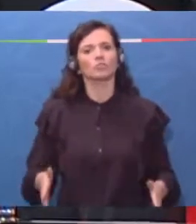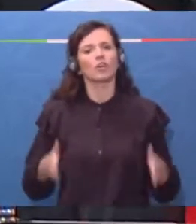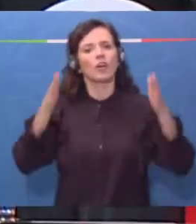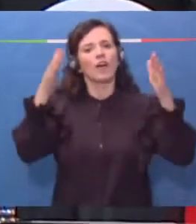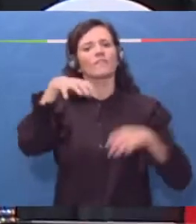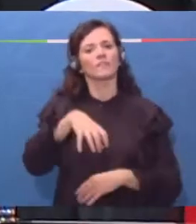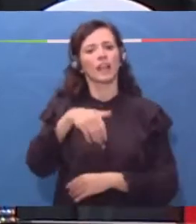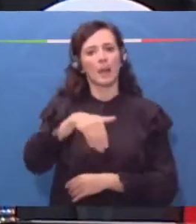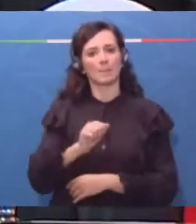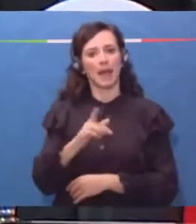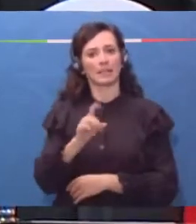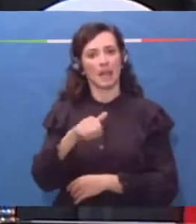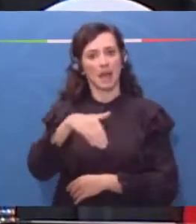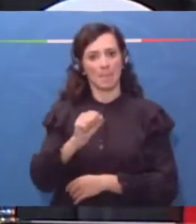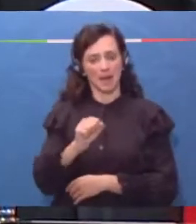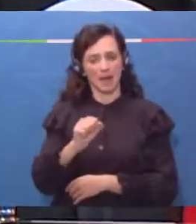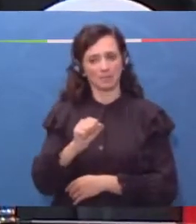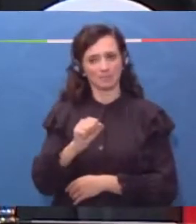anch'essa